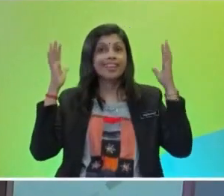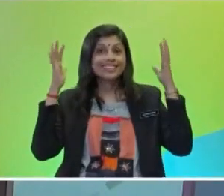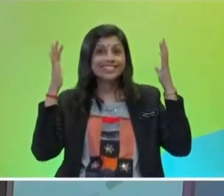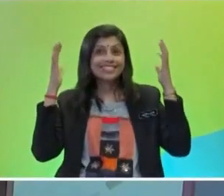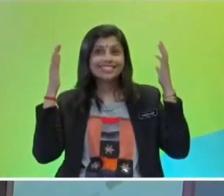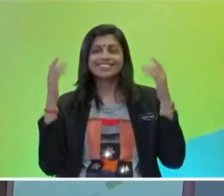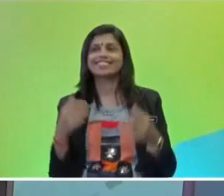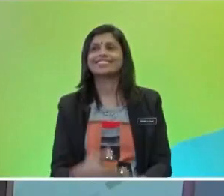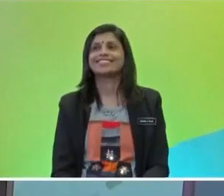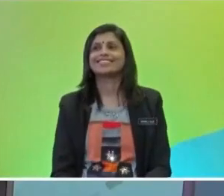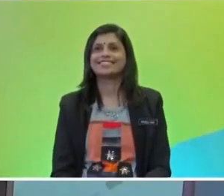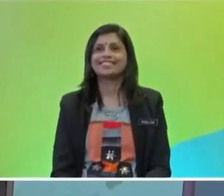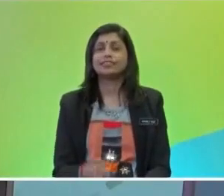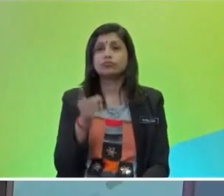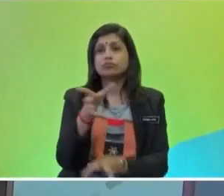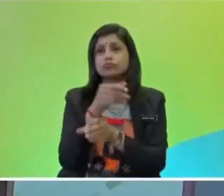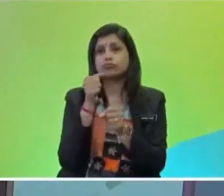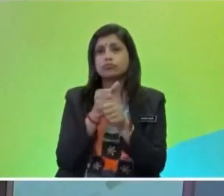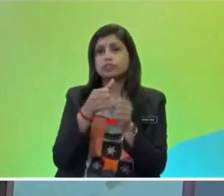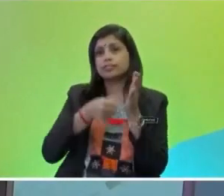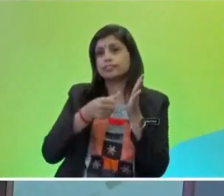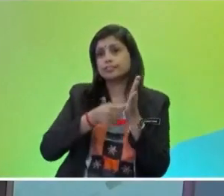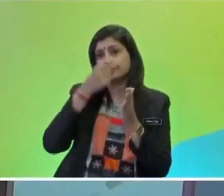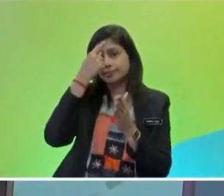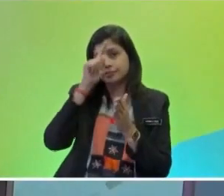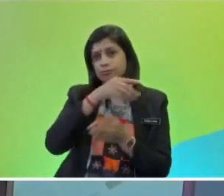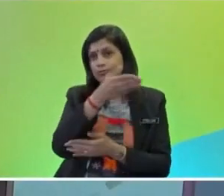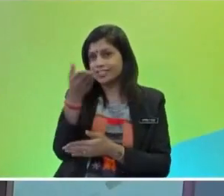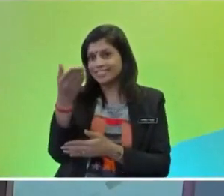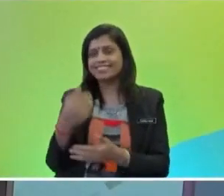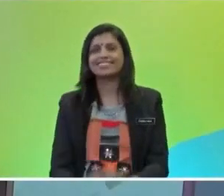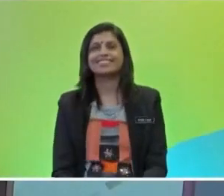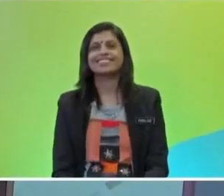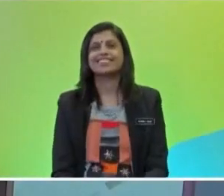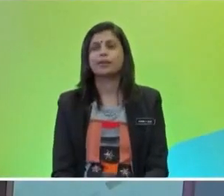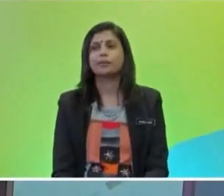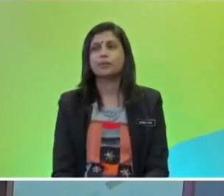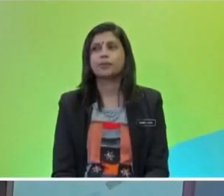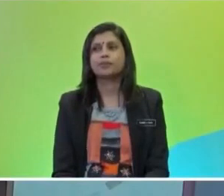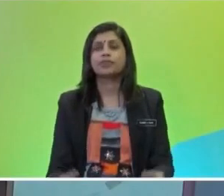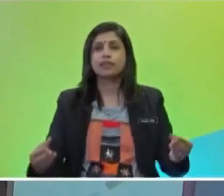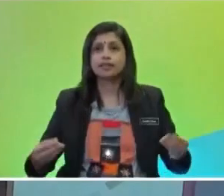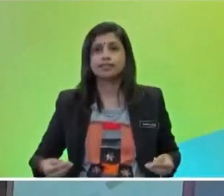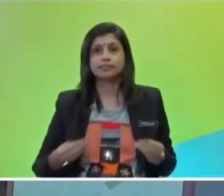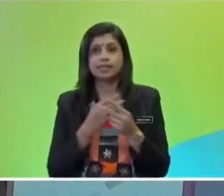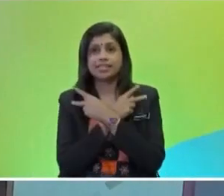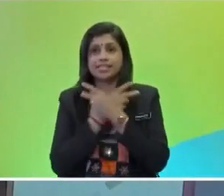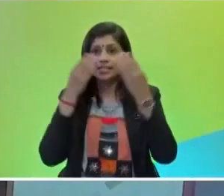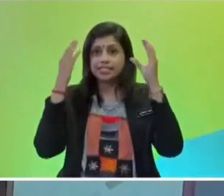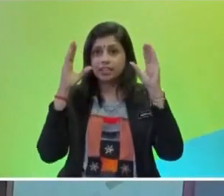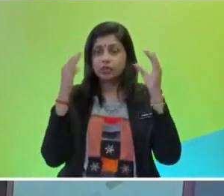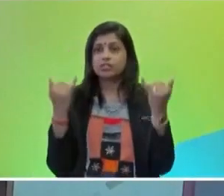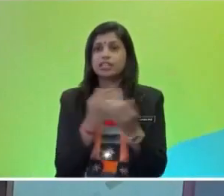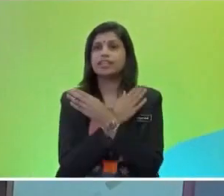juga, ini bagaikan stiker betul. Untuk anda semua. Yes. Okey, terbaiklah cikgu. Terima kasih cikgu. Okey, dan sekarang kita akan berehat